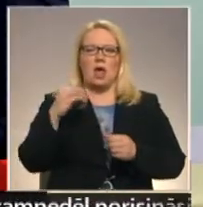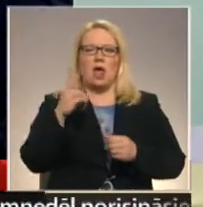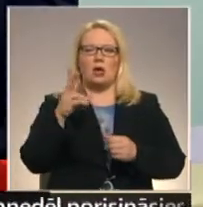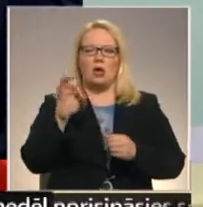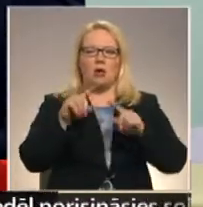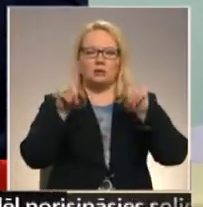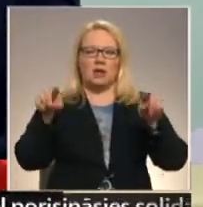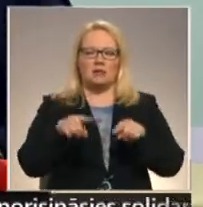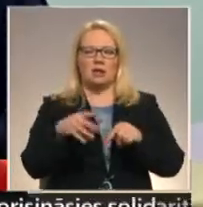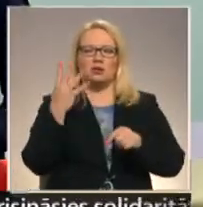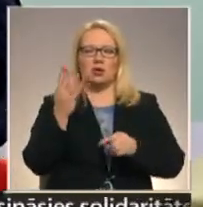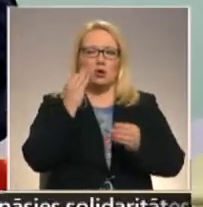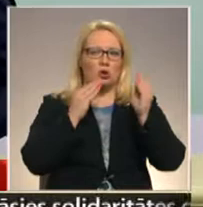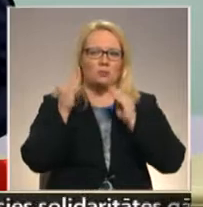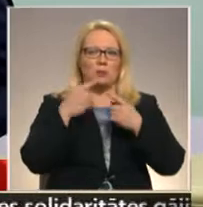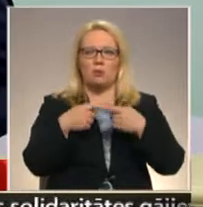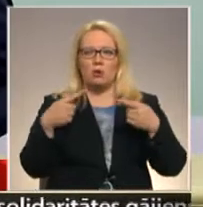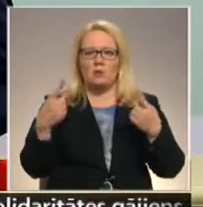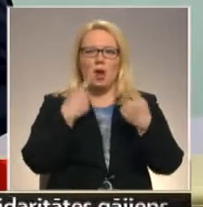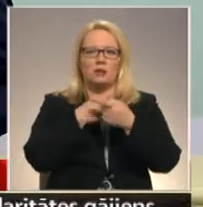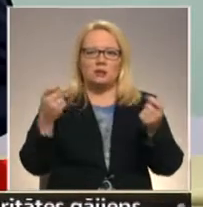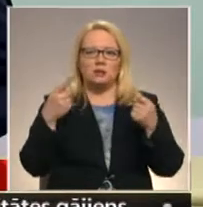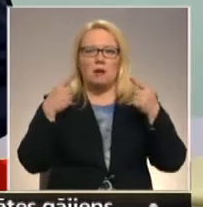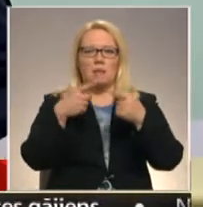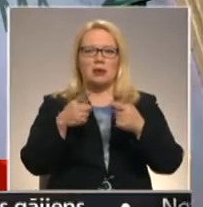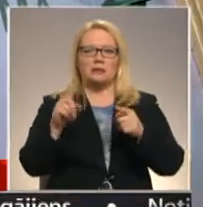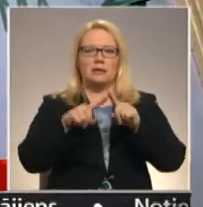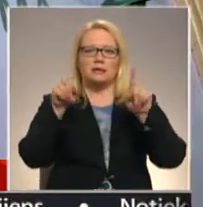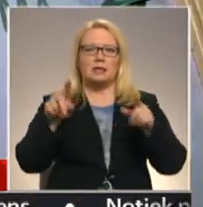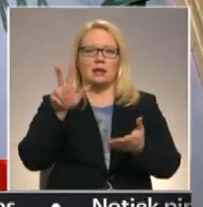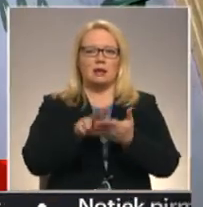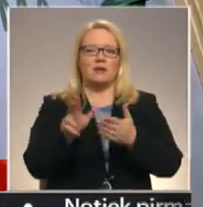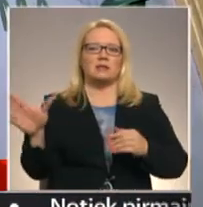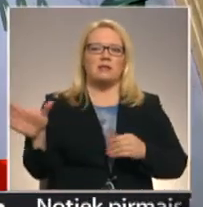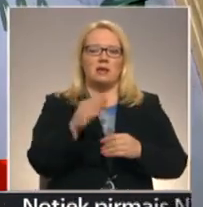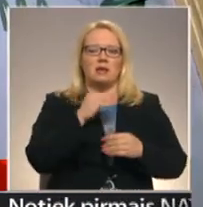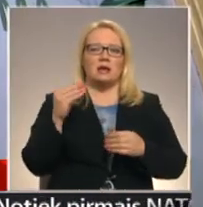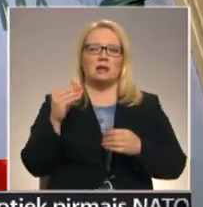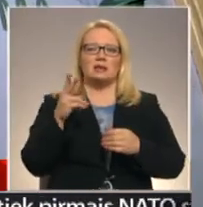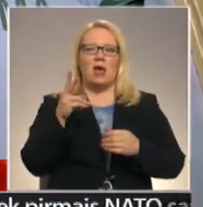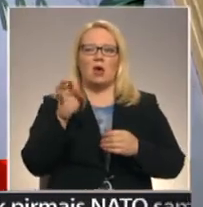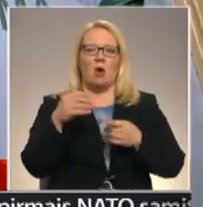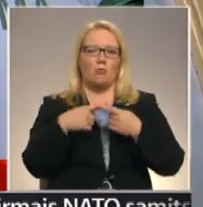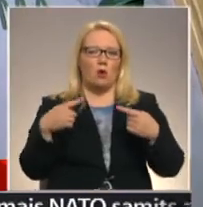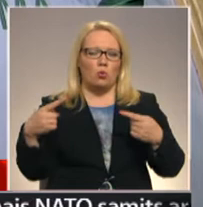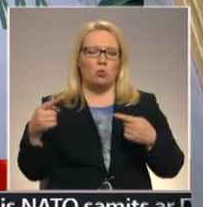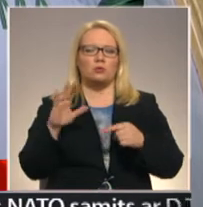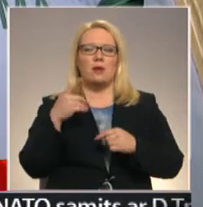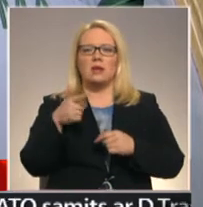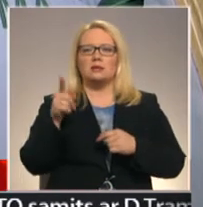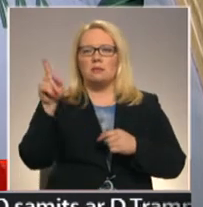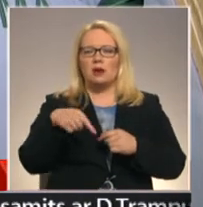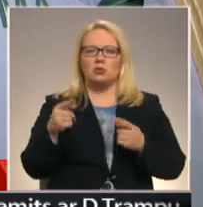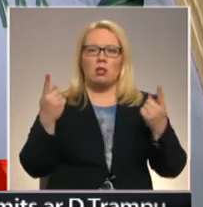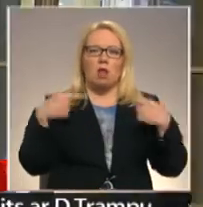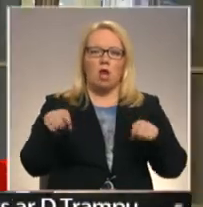certifikātu 4 kosmētiskās līnijas produktiem, atzīst, ka mērķis ir certificēt visus ekoloģiskās līnijas produktus, bet tās prasa gan